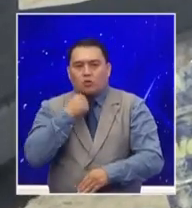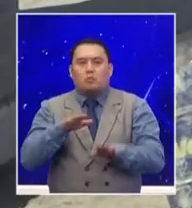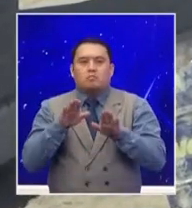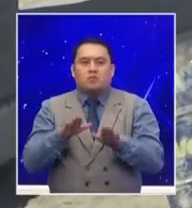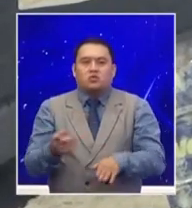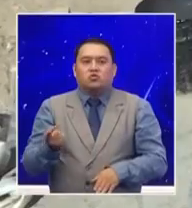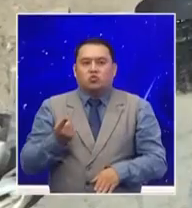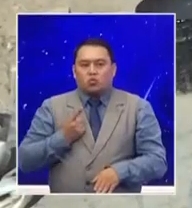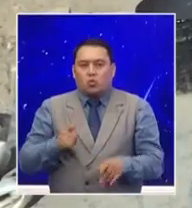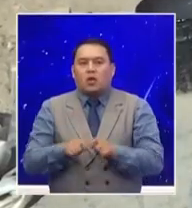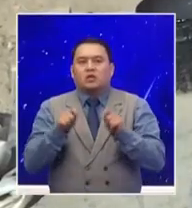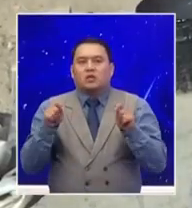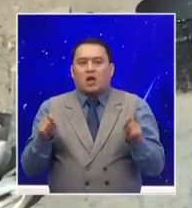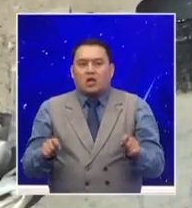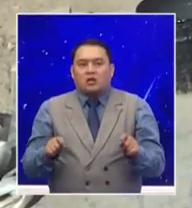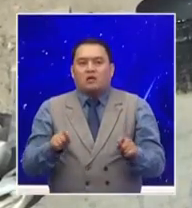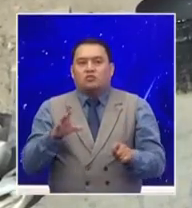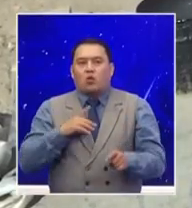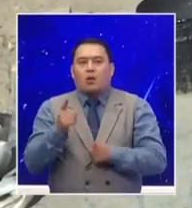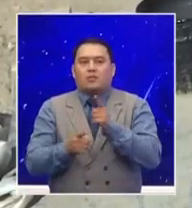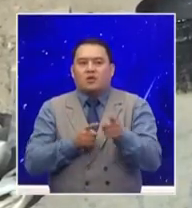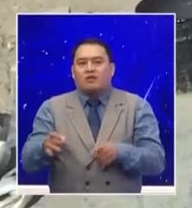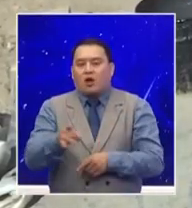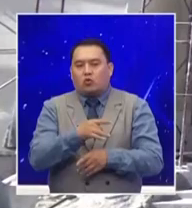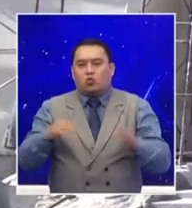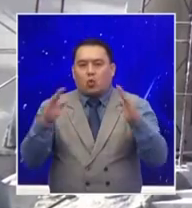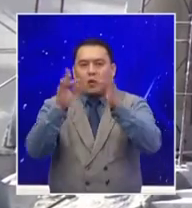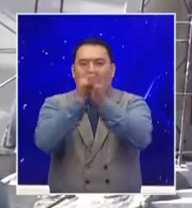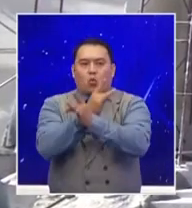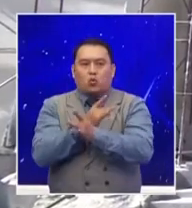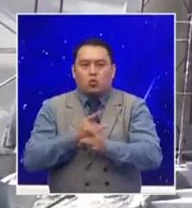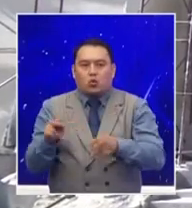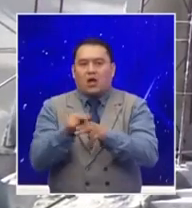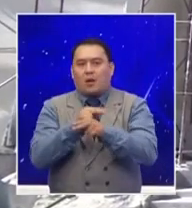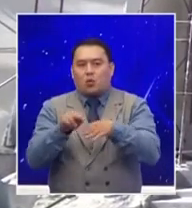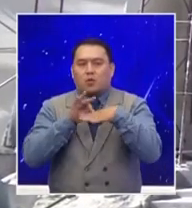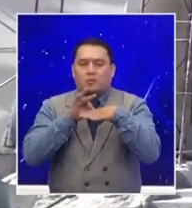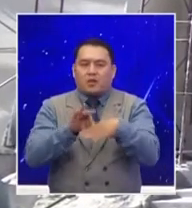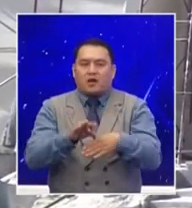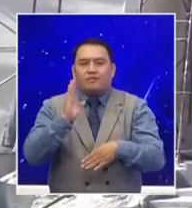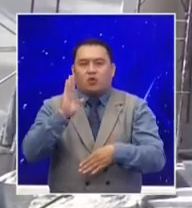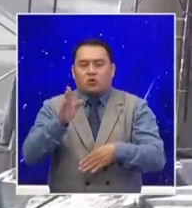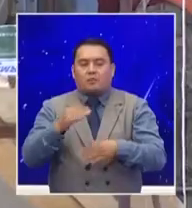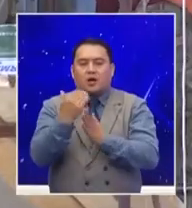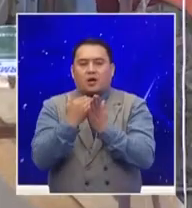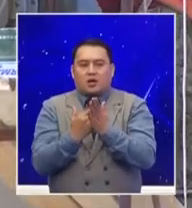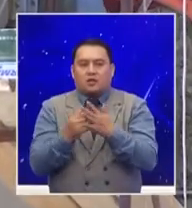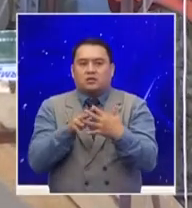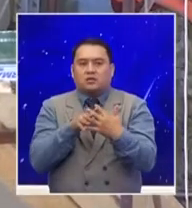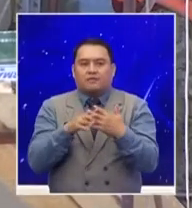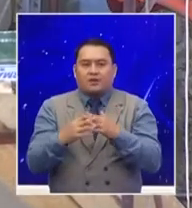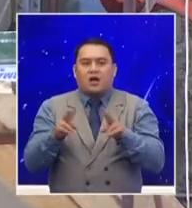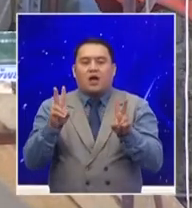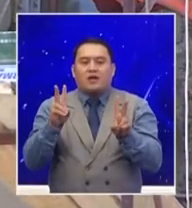жители с нетерпением ждут открытия, в том числе и обновления районного дома культуры. Его капитальный ремонт также пройдет в рамках программы «Аул